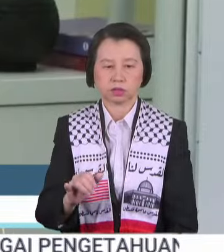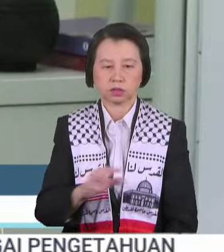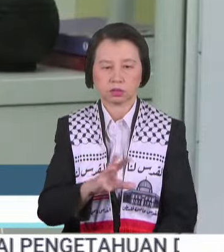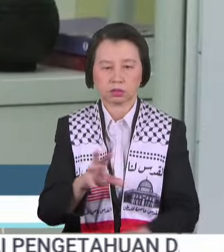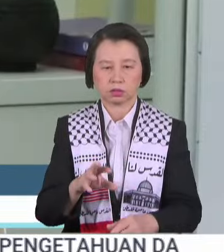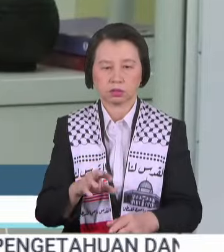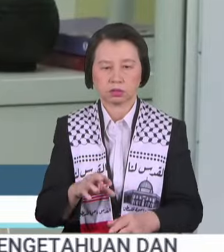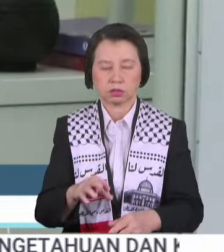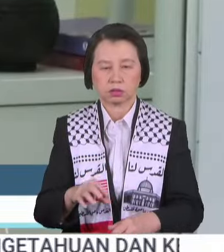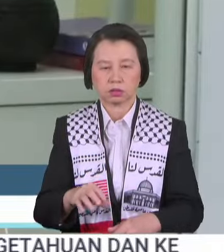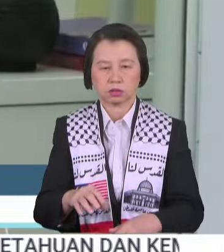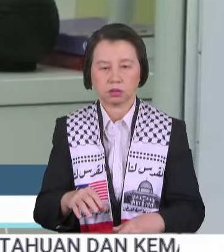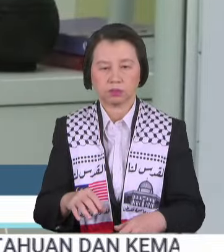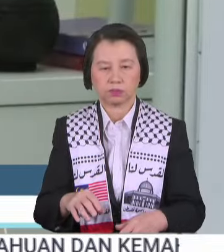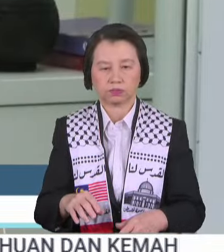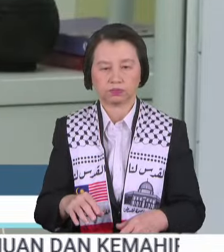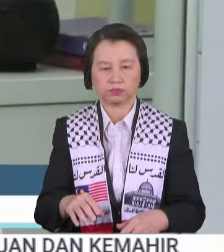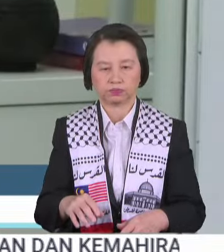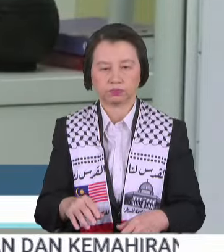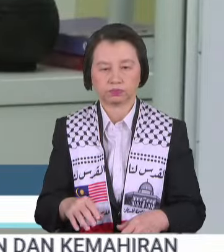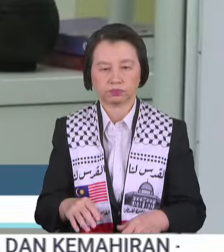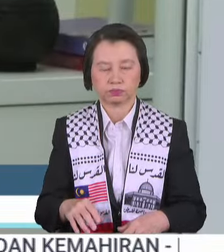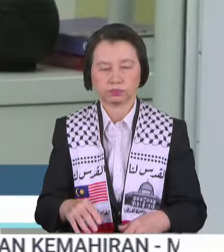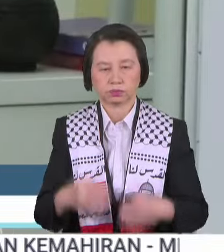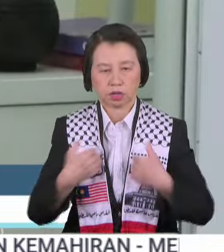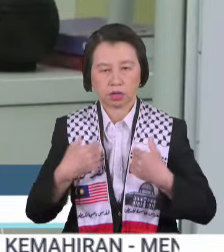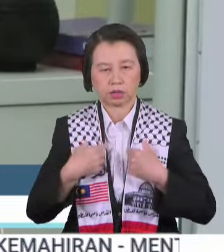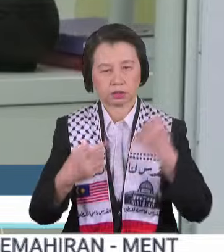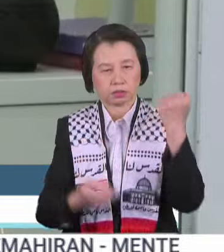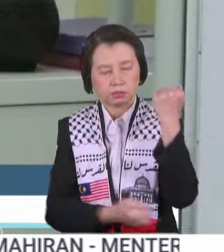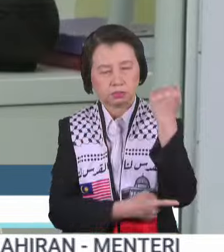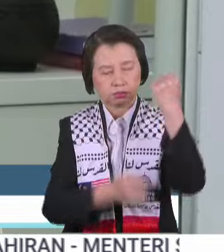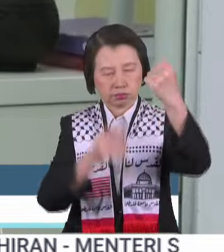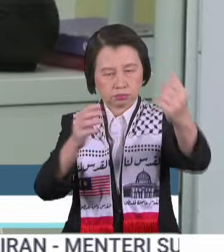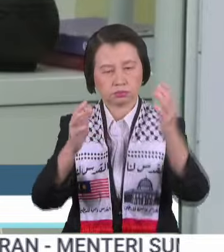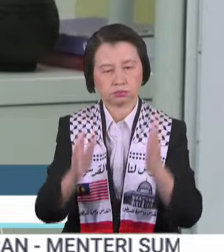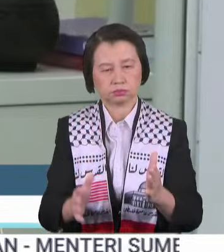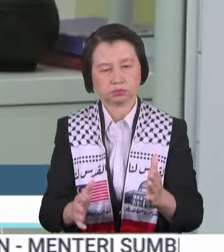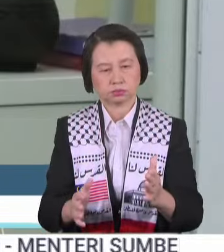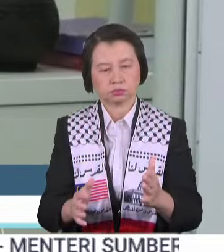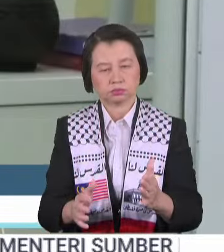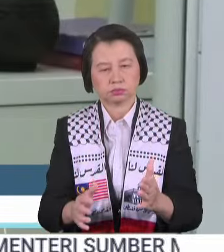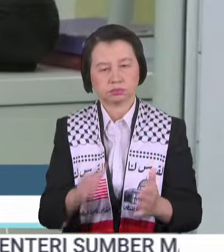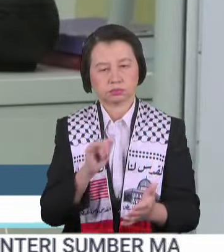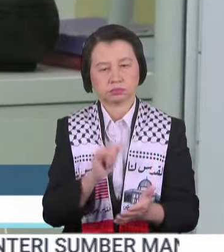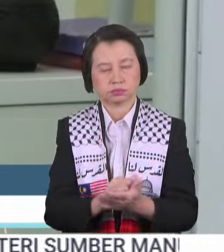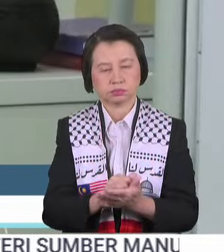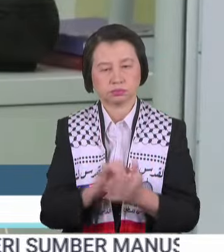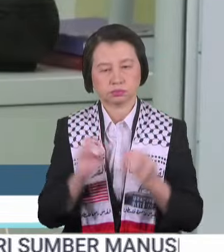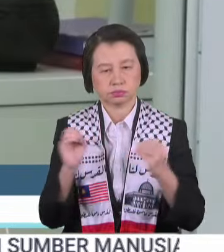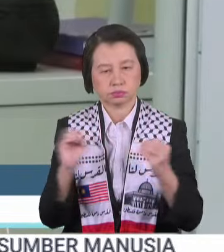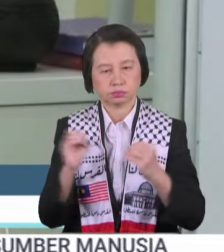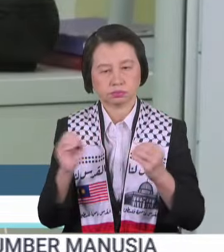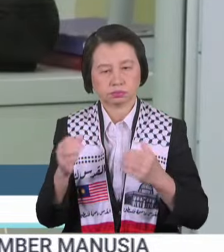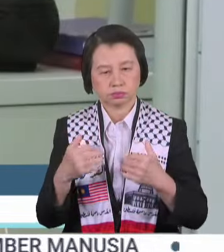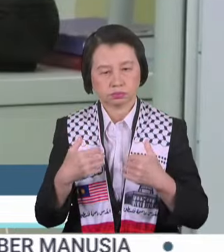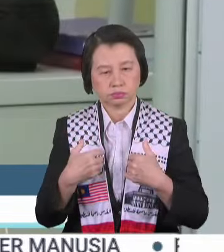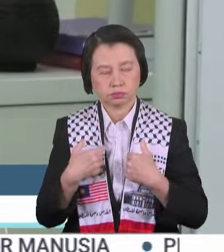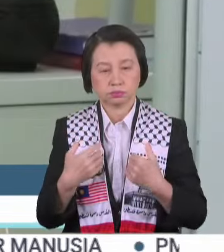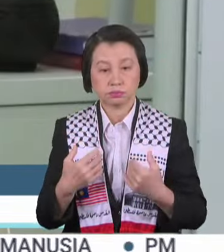gantian ataupun ada penalti kepada bayaran lewat. Maka itu tidak